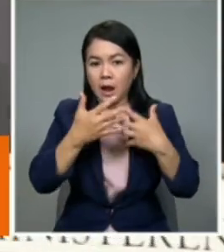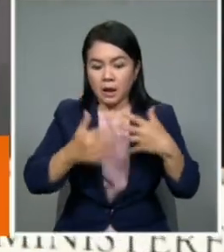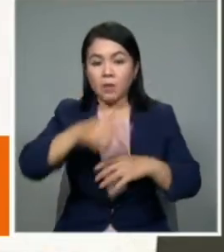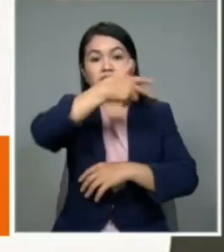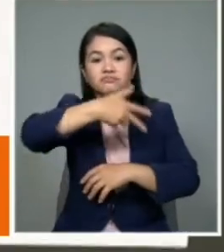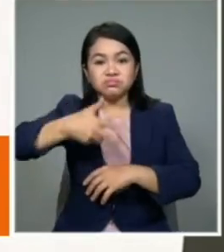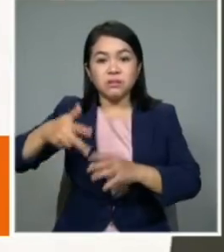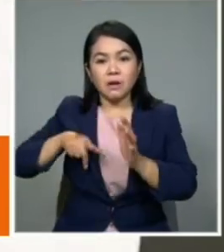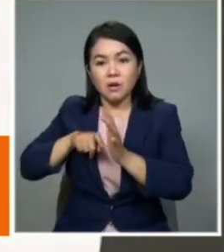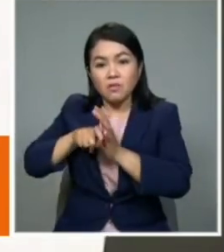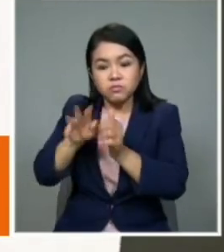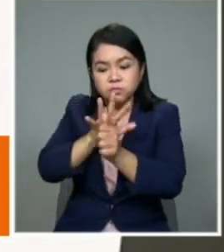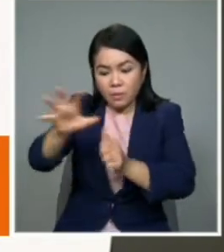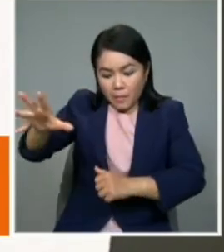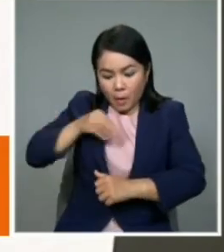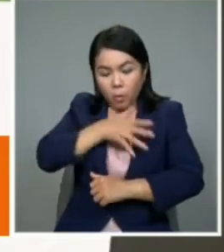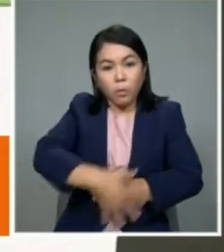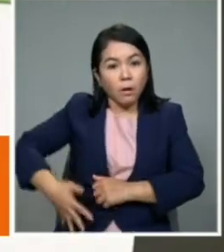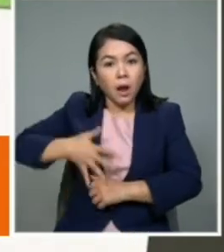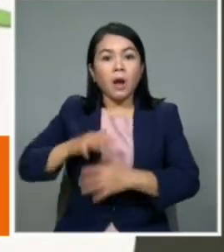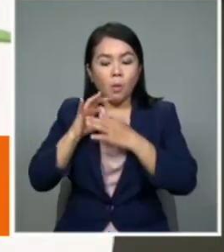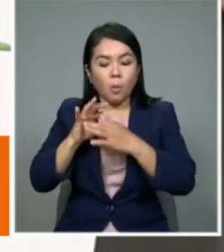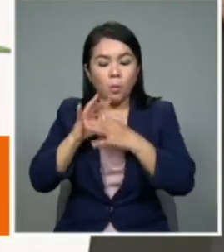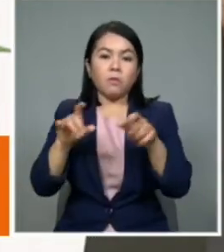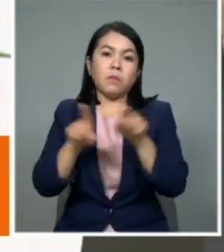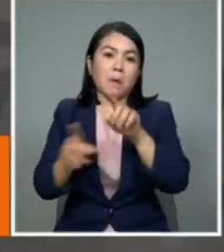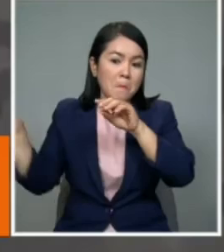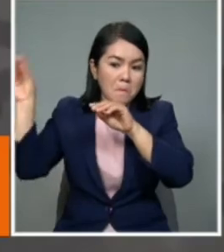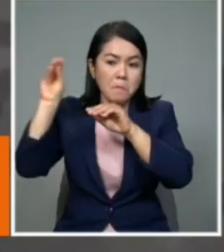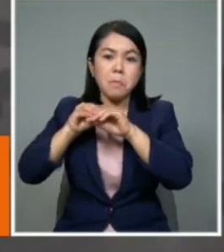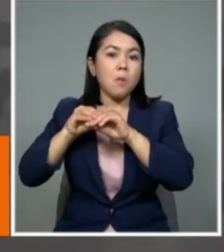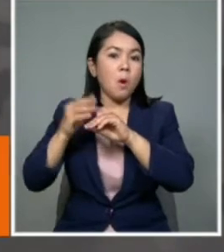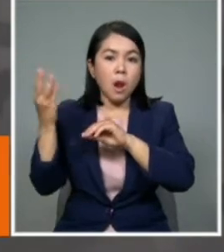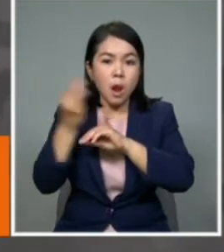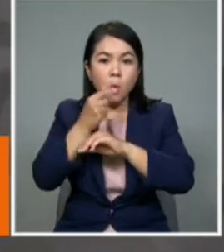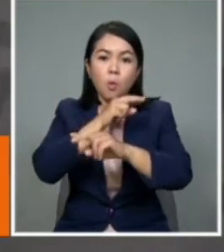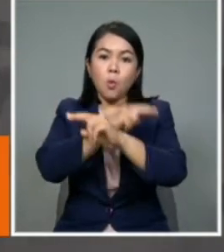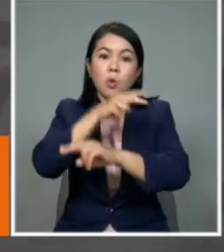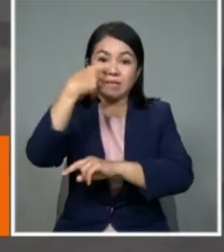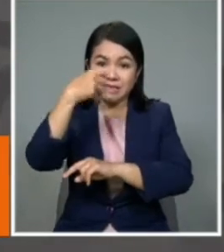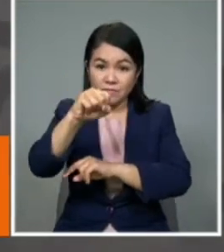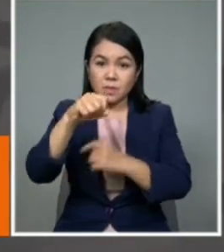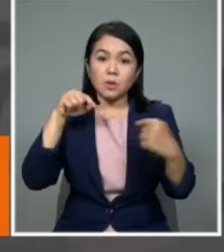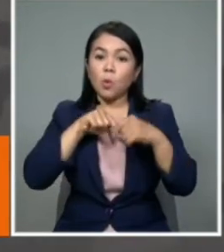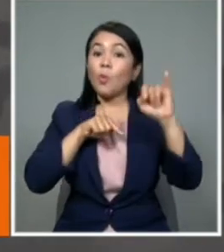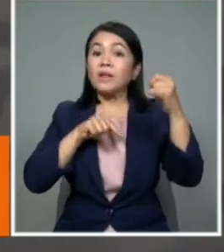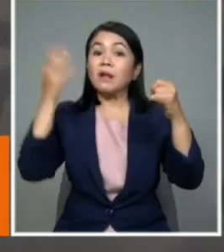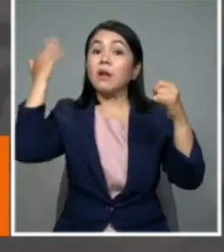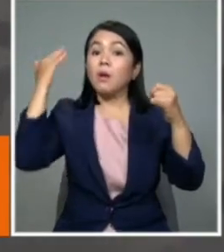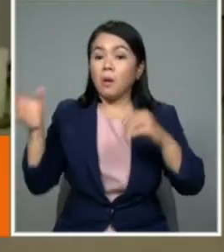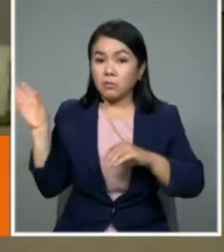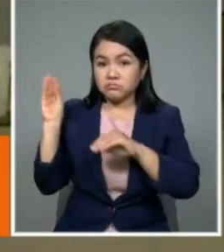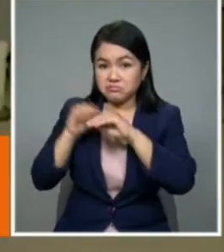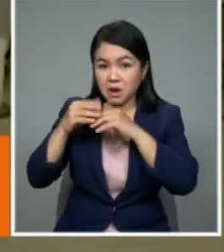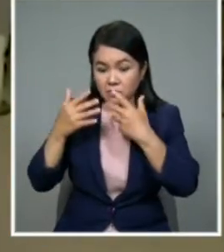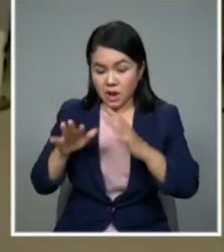ถานการณ์ค่อนข้างน่าเป็นห่วงนะคะเพราะว่าจำนวนของผู้ติดเชื้อเพิ่มขึ้นอย่างรวดเร็วถึง10เท่าตั้งแต่วันจันทร์ที่ผ่านมาขณะ